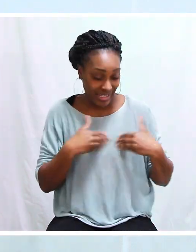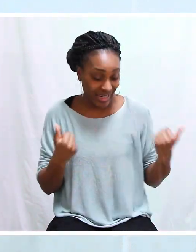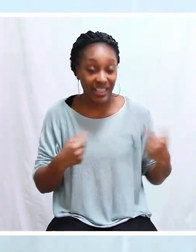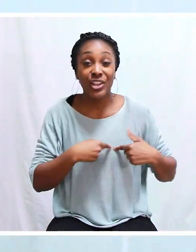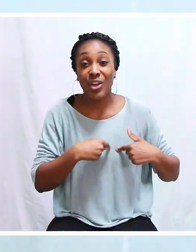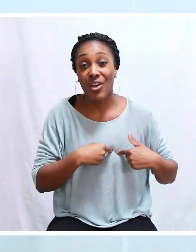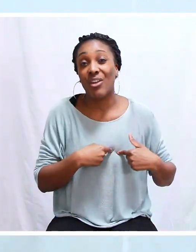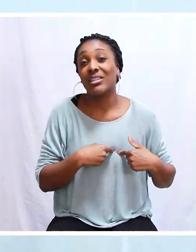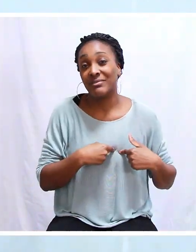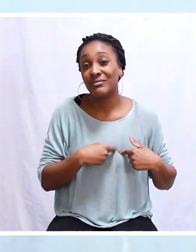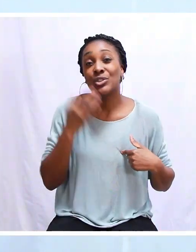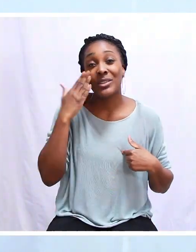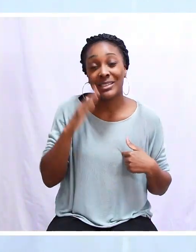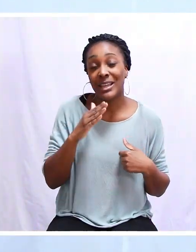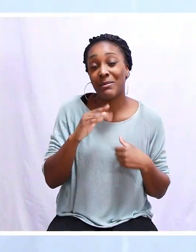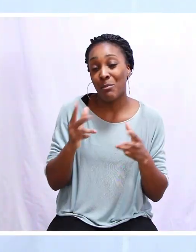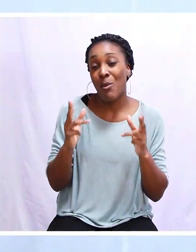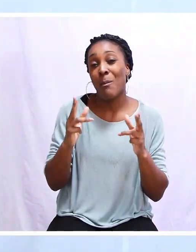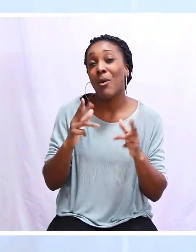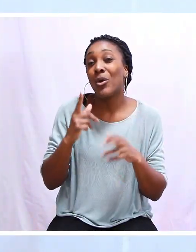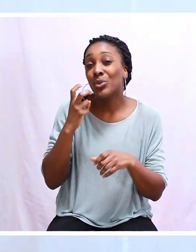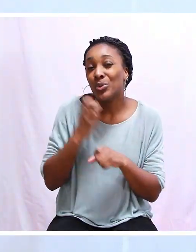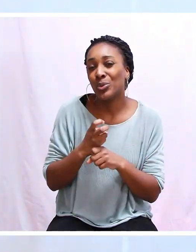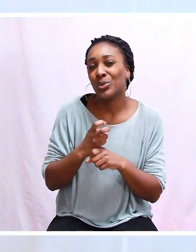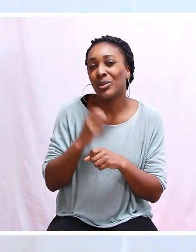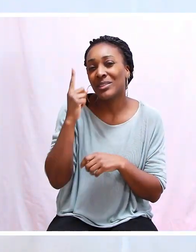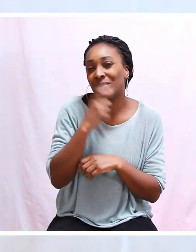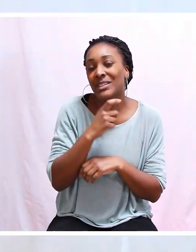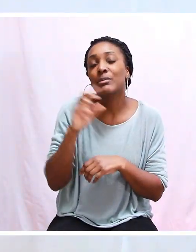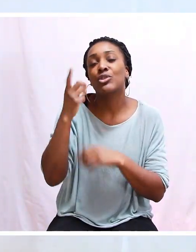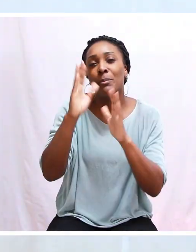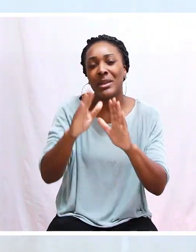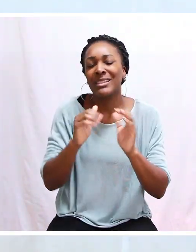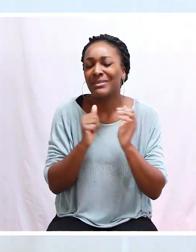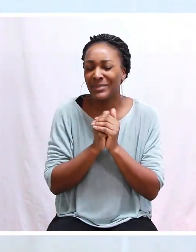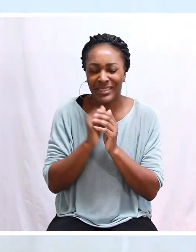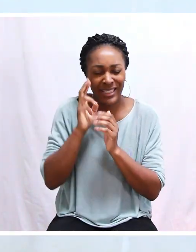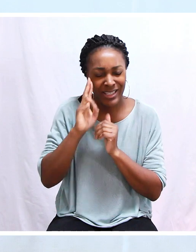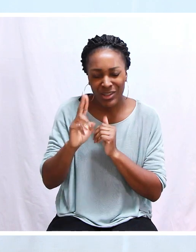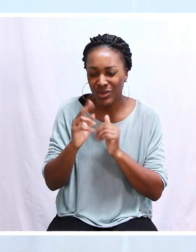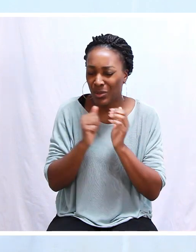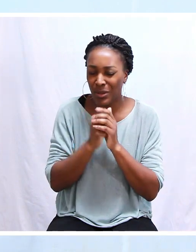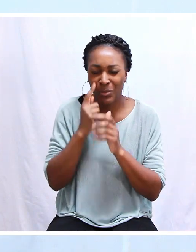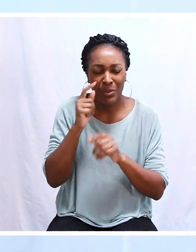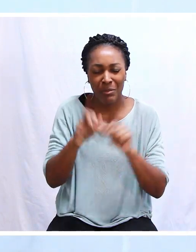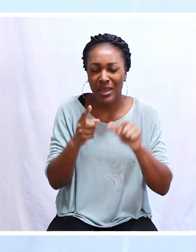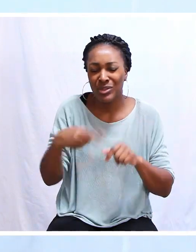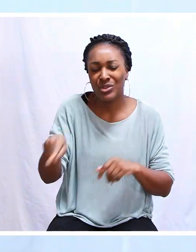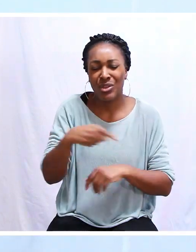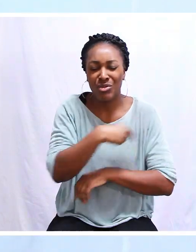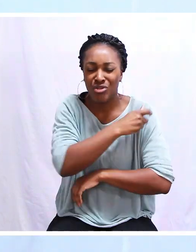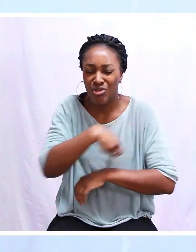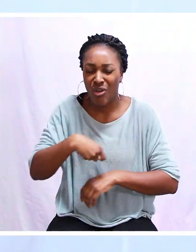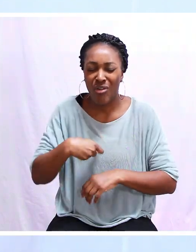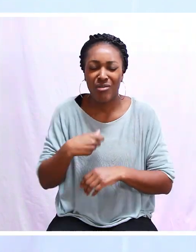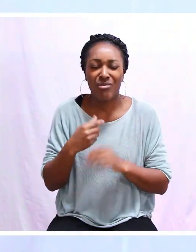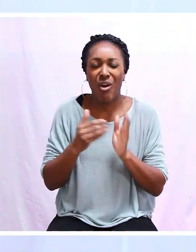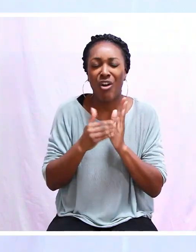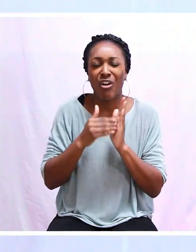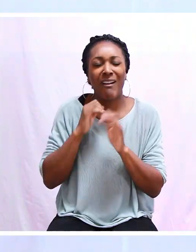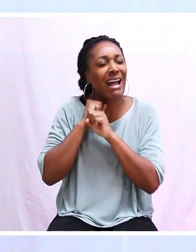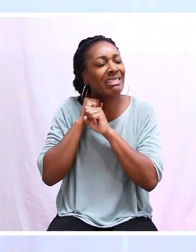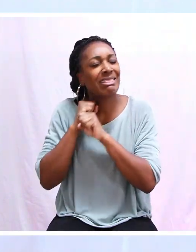cœur, parce que je sais que c'est un temps douloureux, mais Dieu va bénir. Seigneur, je prie pour tous ceux qui passent par ce temps de deuil aujourd'hui, qui peut-être sont encore